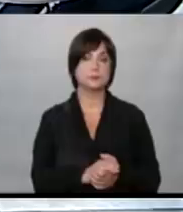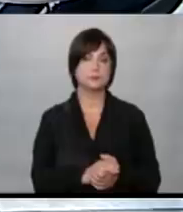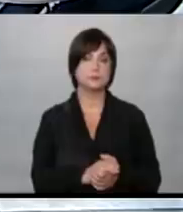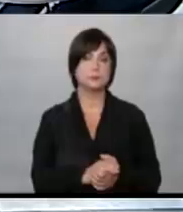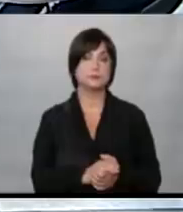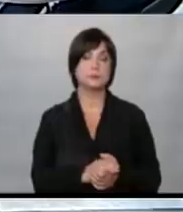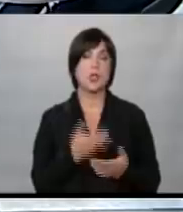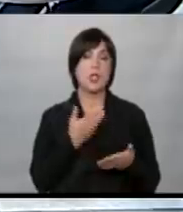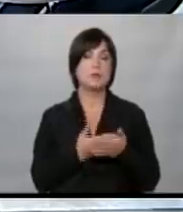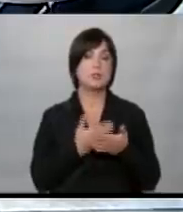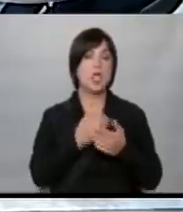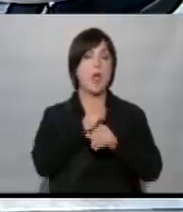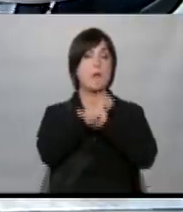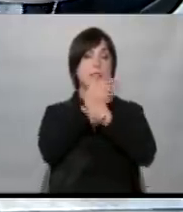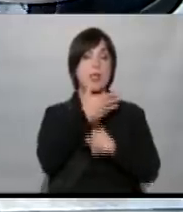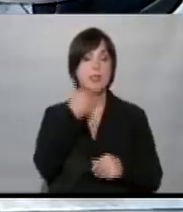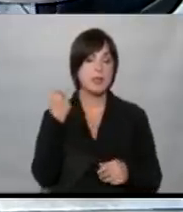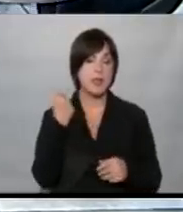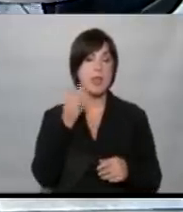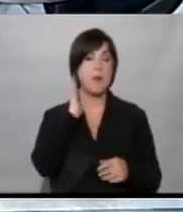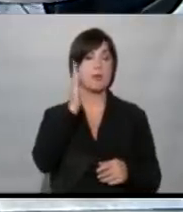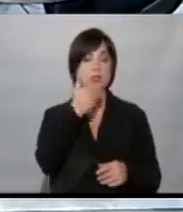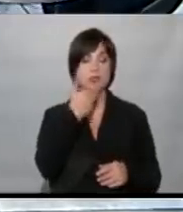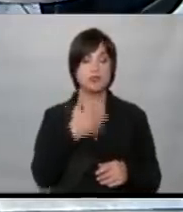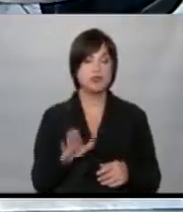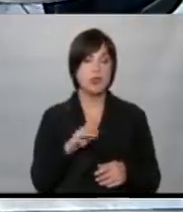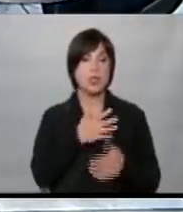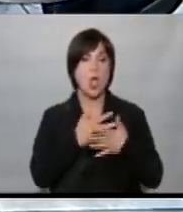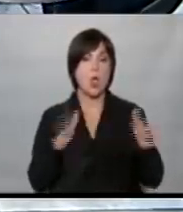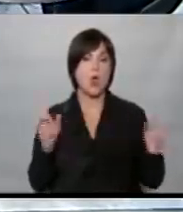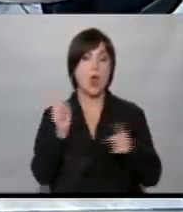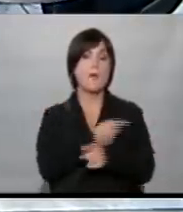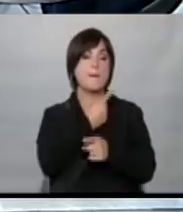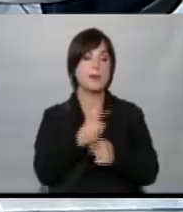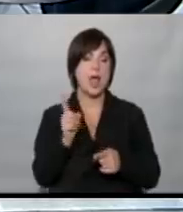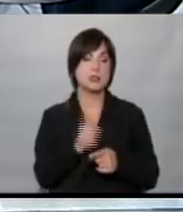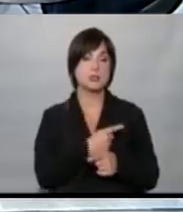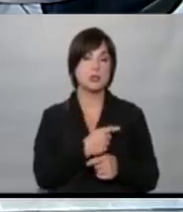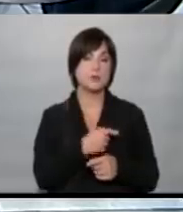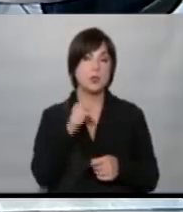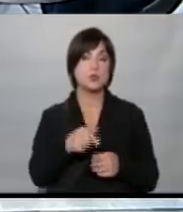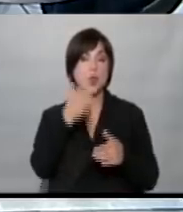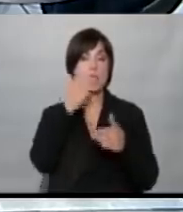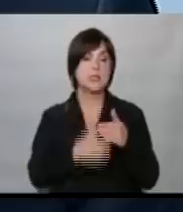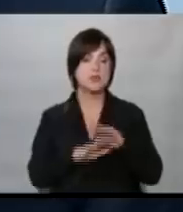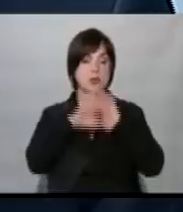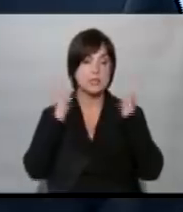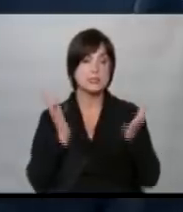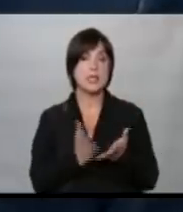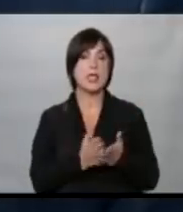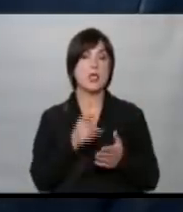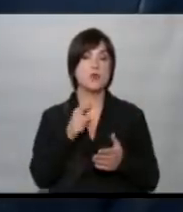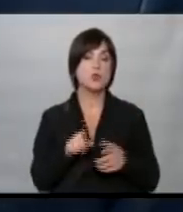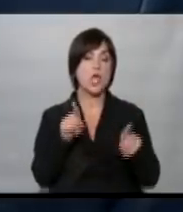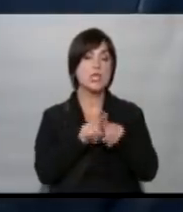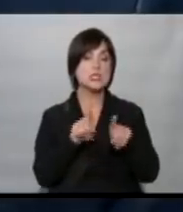бойкотирам. Суштината на бойкотирам е дека нема понатаму ништо. Значи едно големо празно ништо. Тука завршува се и тоа